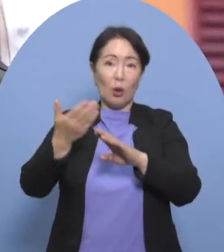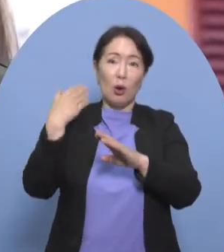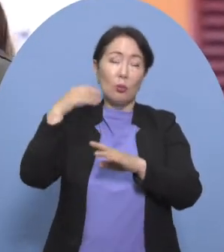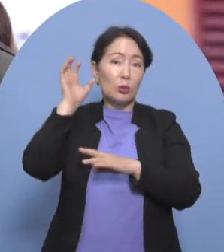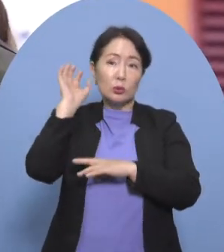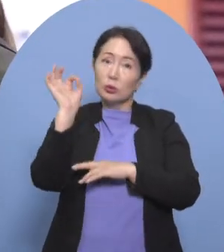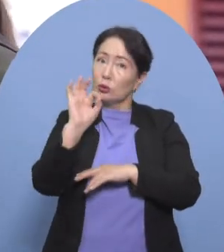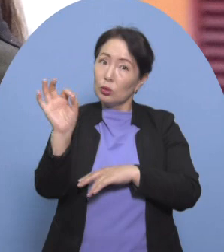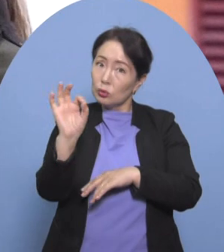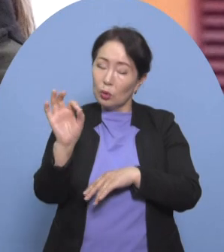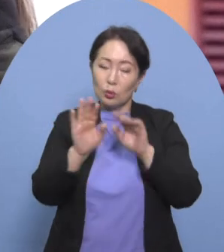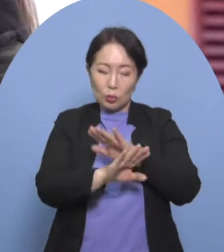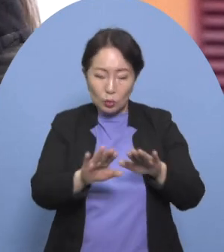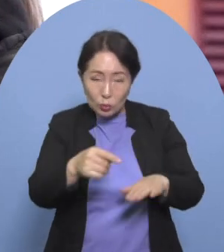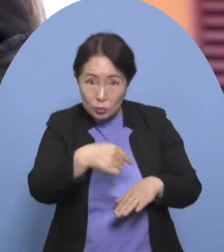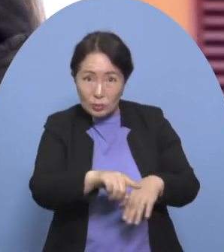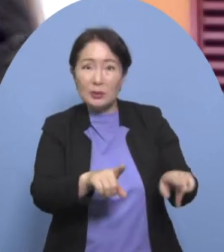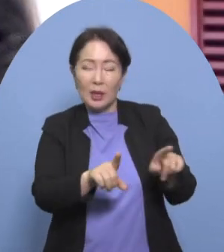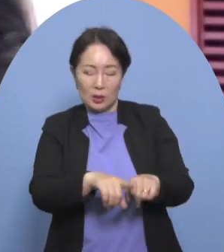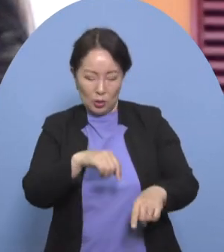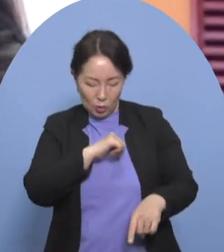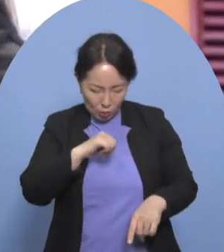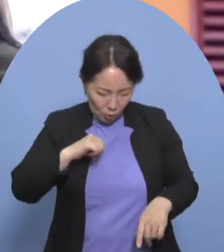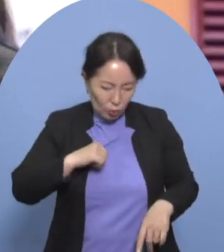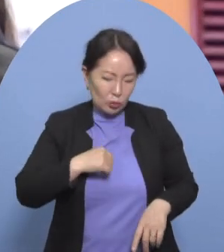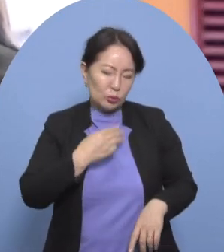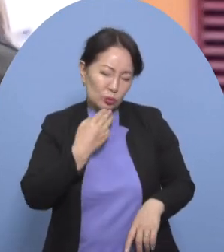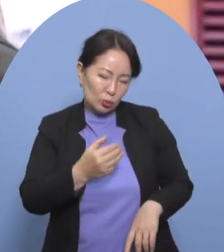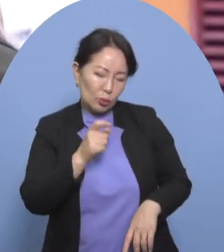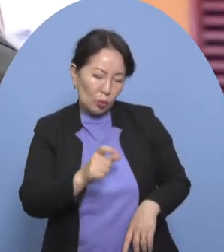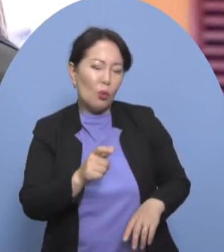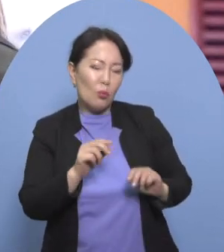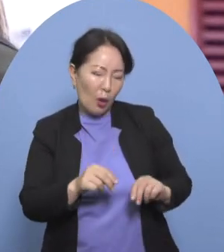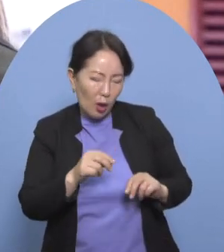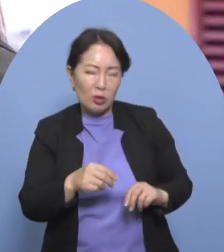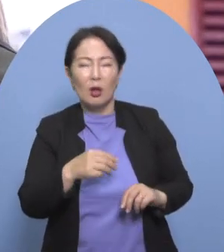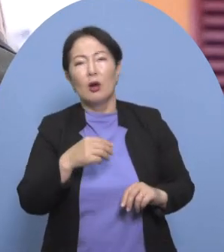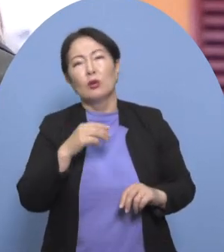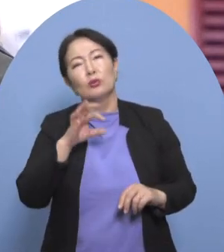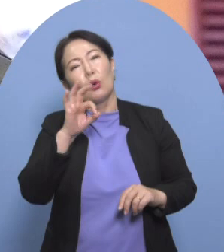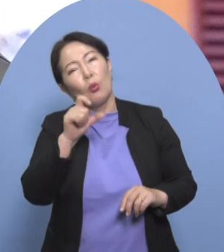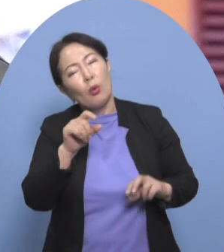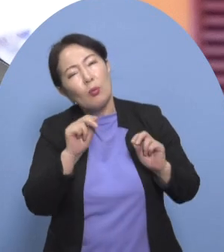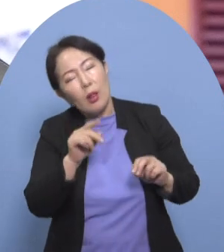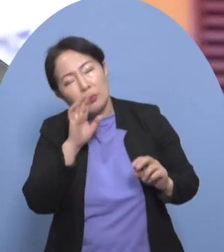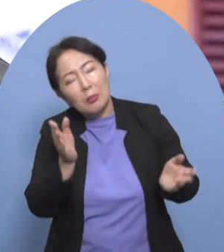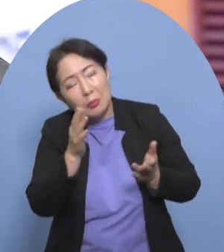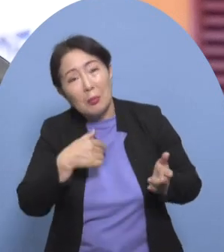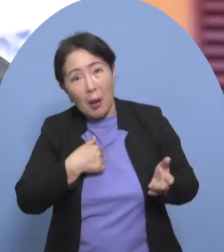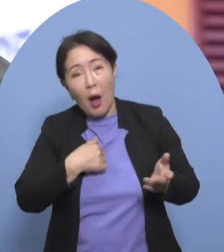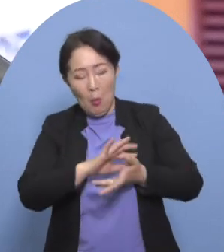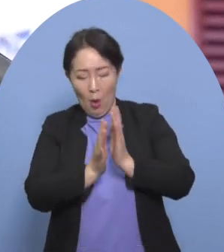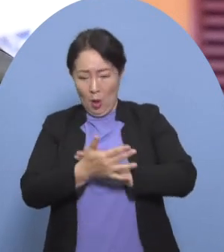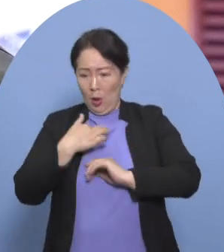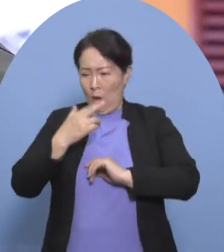байгаагүй одоо хүүхдүүдээ ч гэсэн ер нь бол яг өөрийнхөө хувьд ингээл шодрог хүн болох болгоо зөв одоо хүн болох гол байдаг мөртлөө